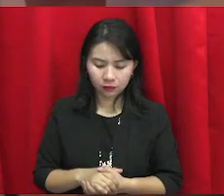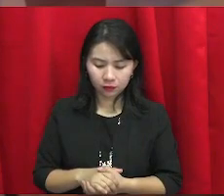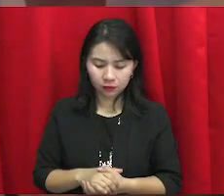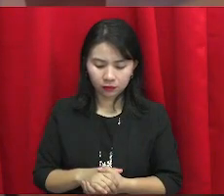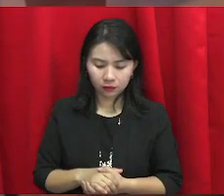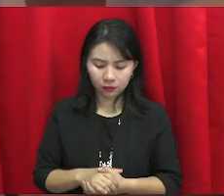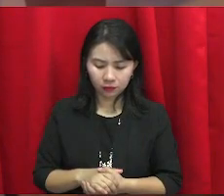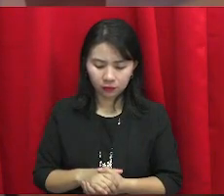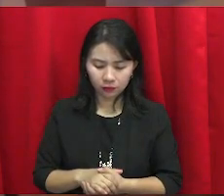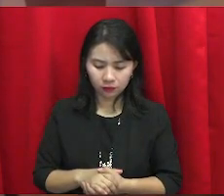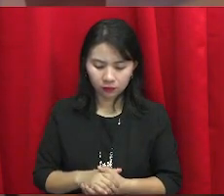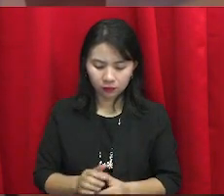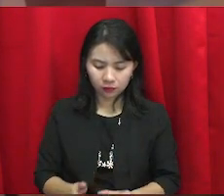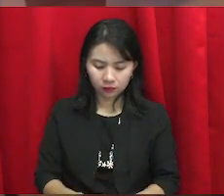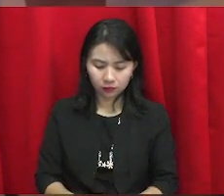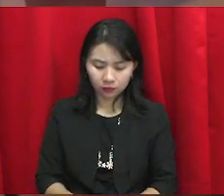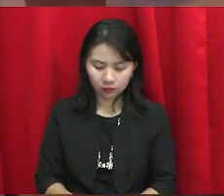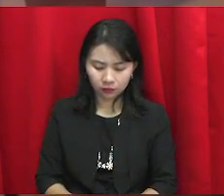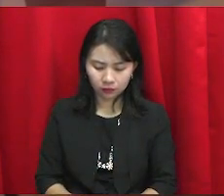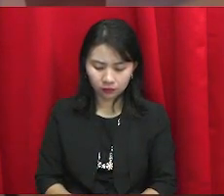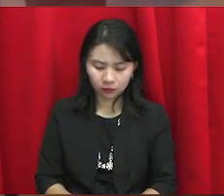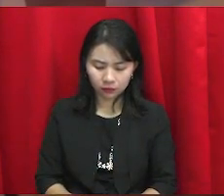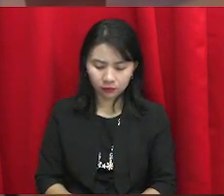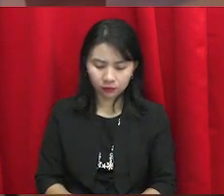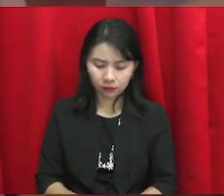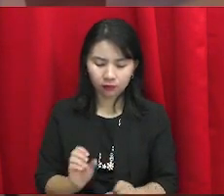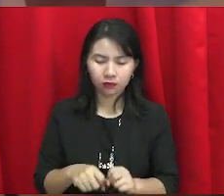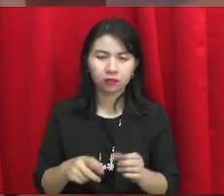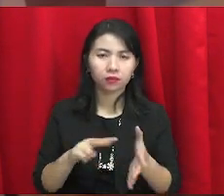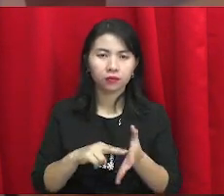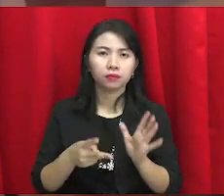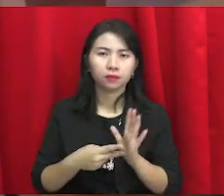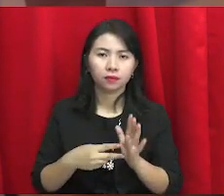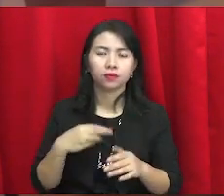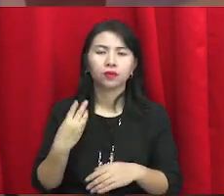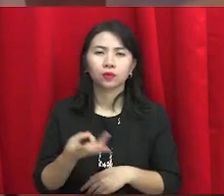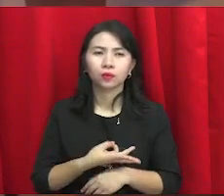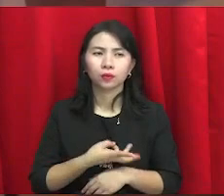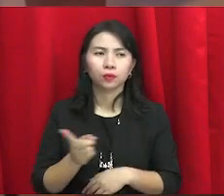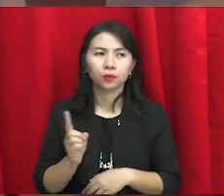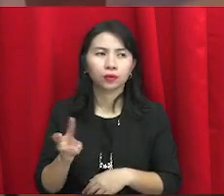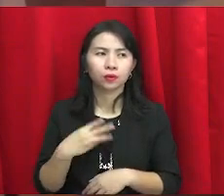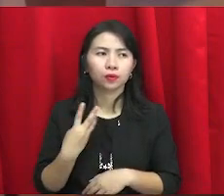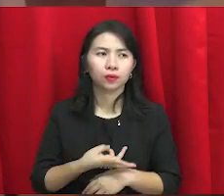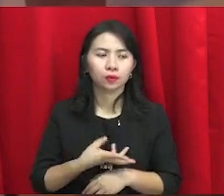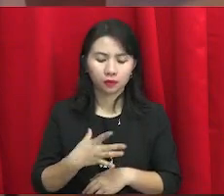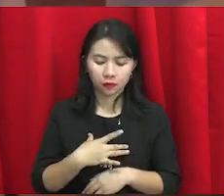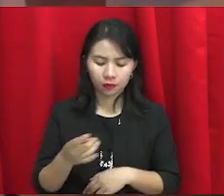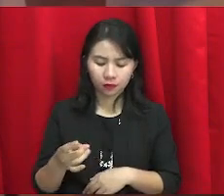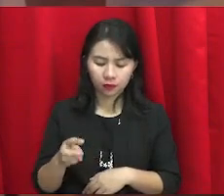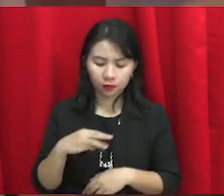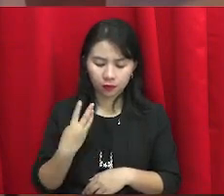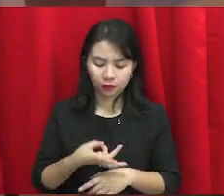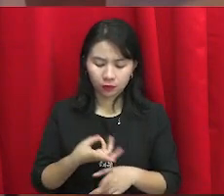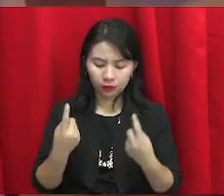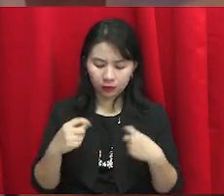Sabihin, gusto natin, if it iginigit natin,